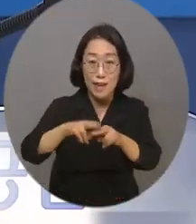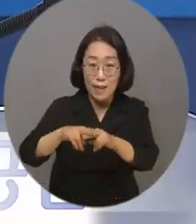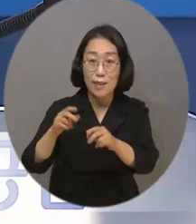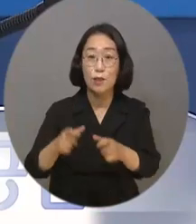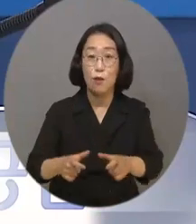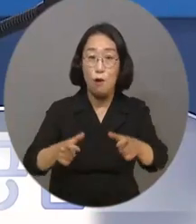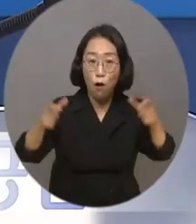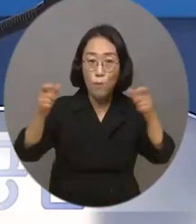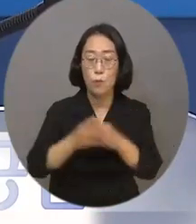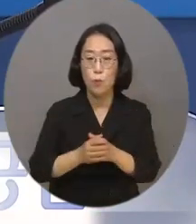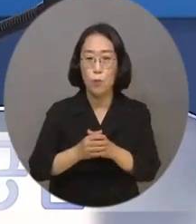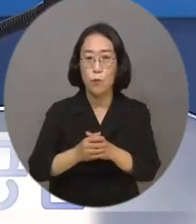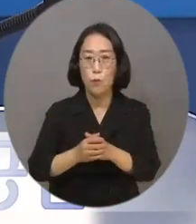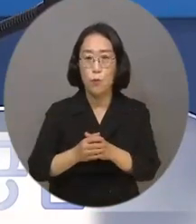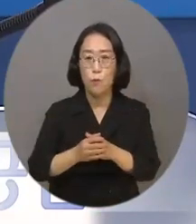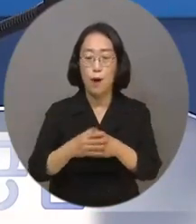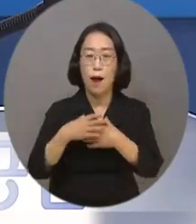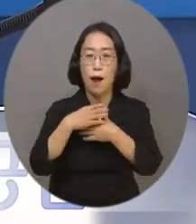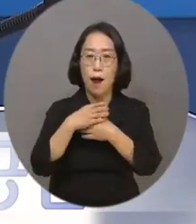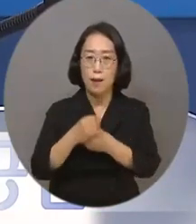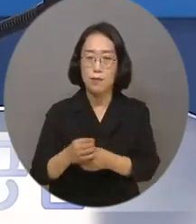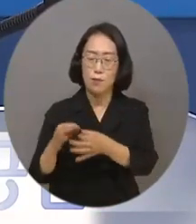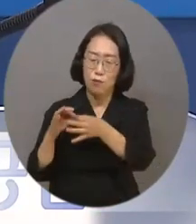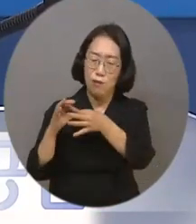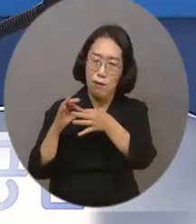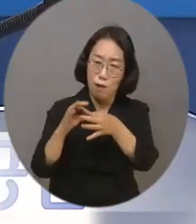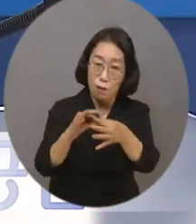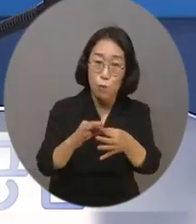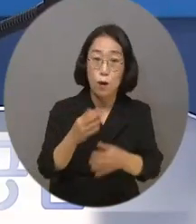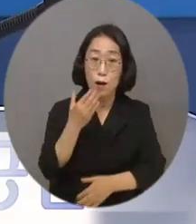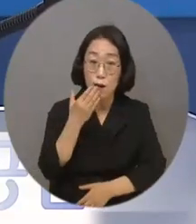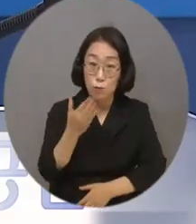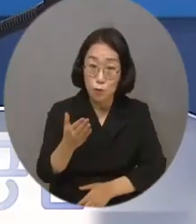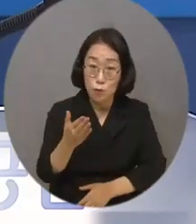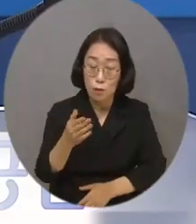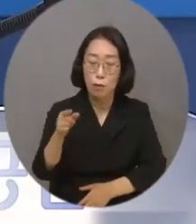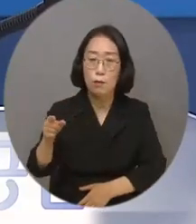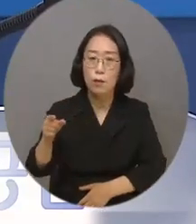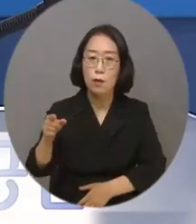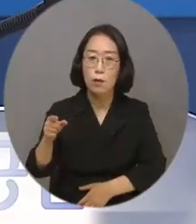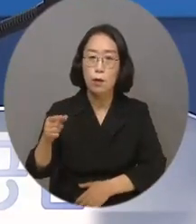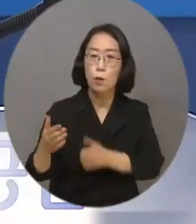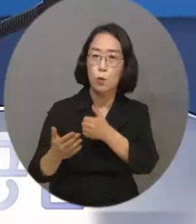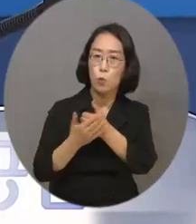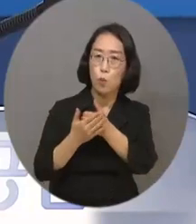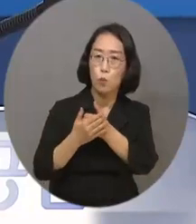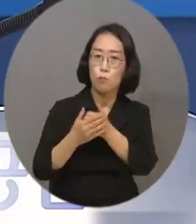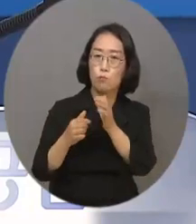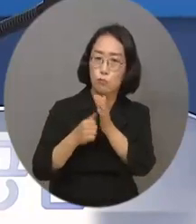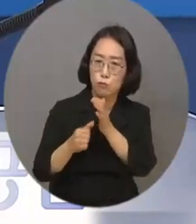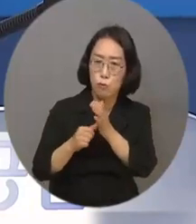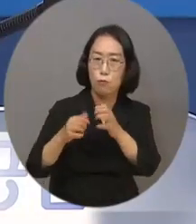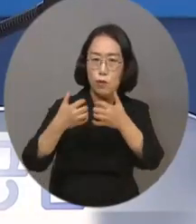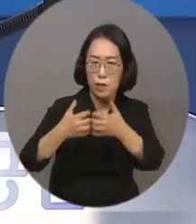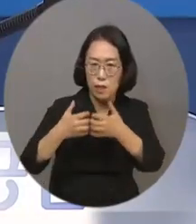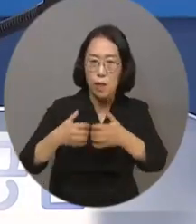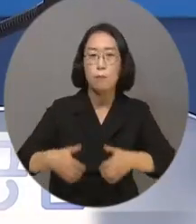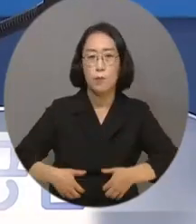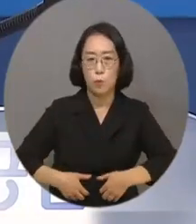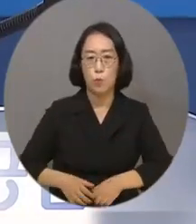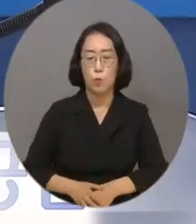확대하고 또 직업 생활을 더욱 안정되게 하기 위한 그런 이유이기 때문입니다.